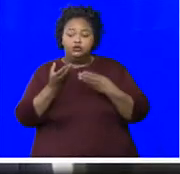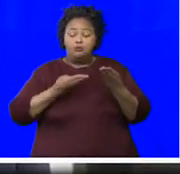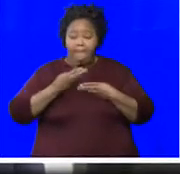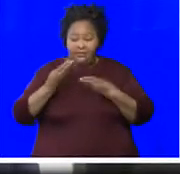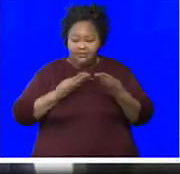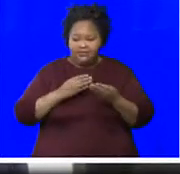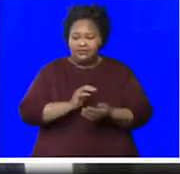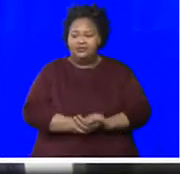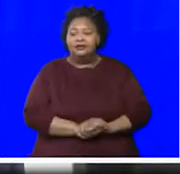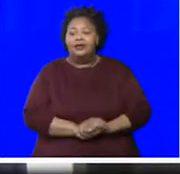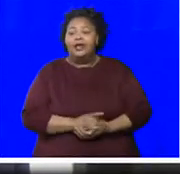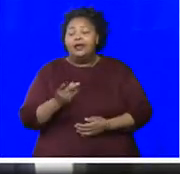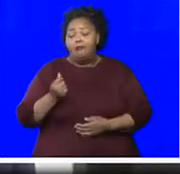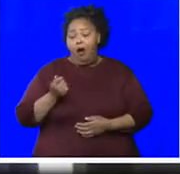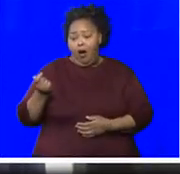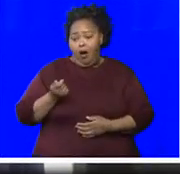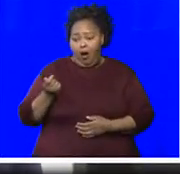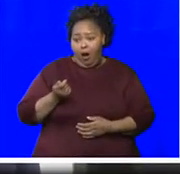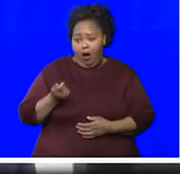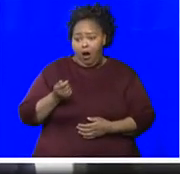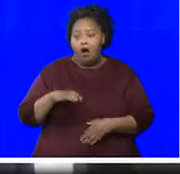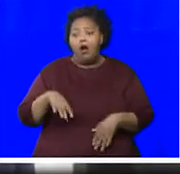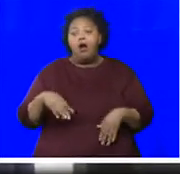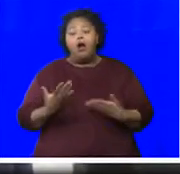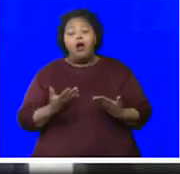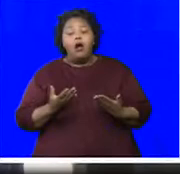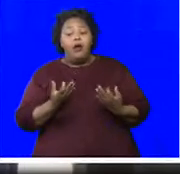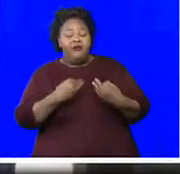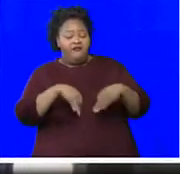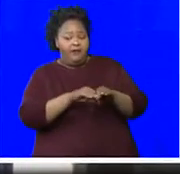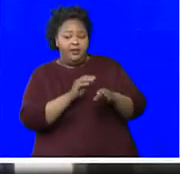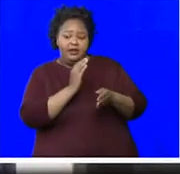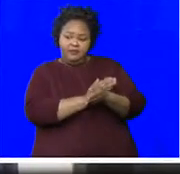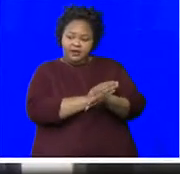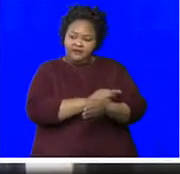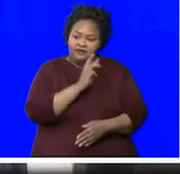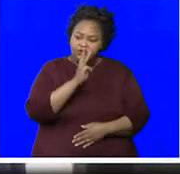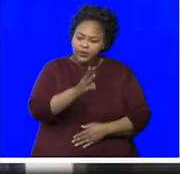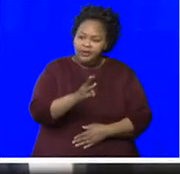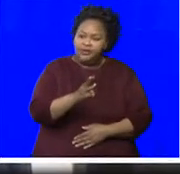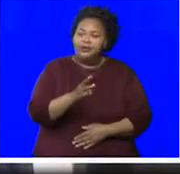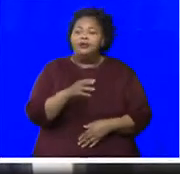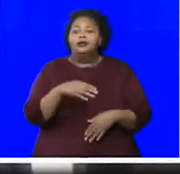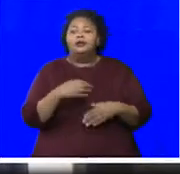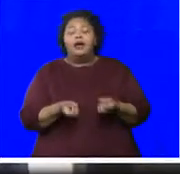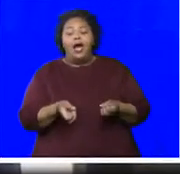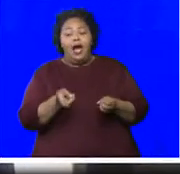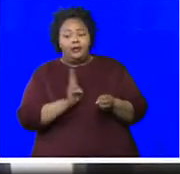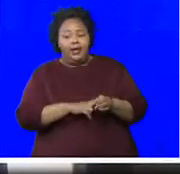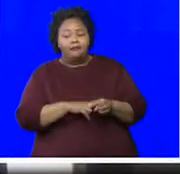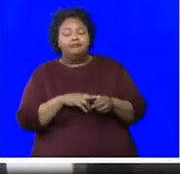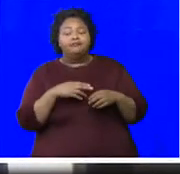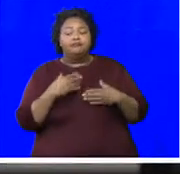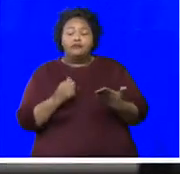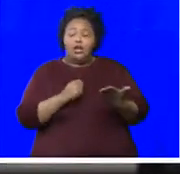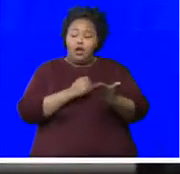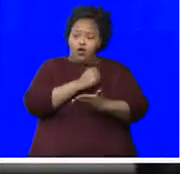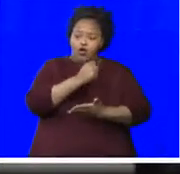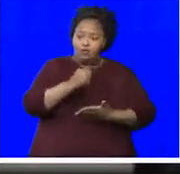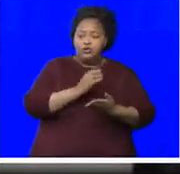lonke. Yendlulele lapho isite umndeni wonkani, yendlulele lapho kumbe nemango uletawukhona ukuthi